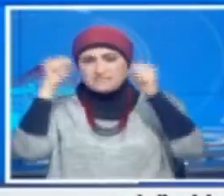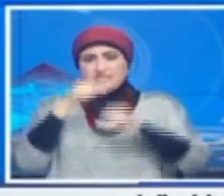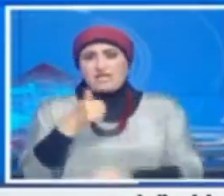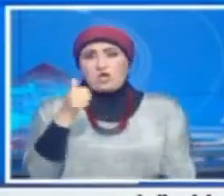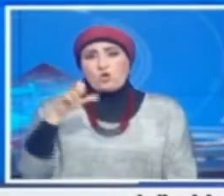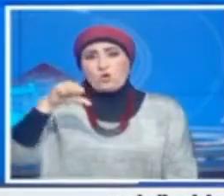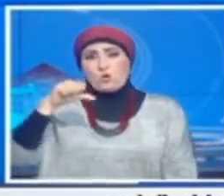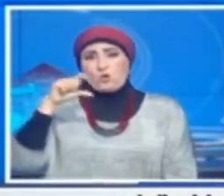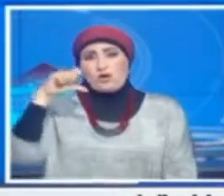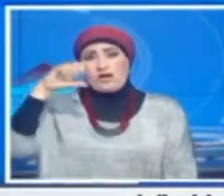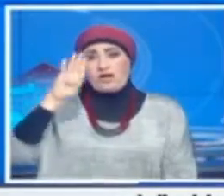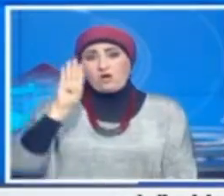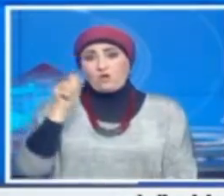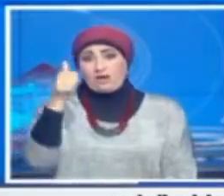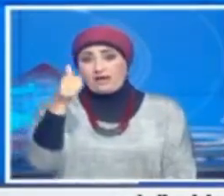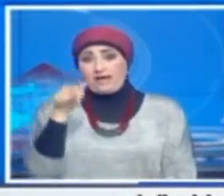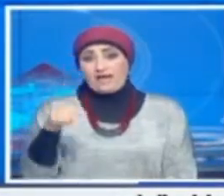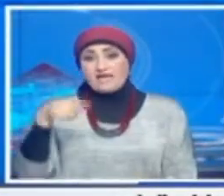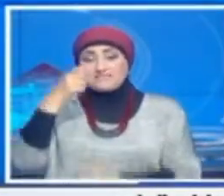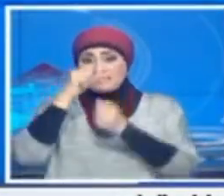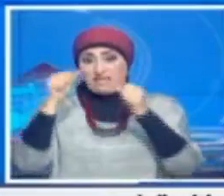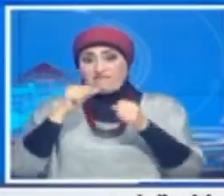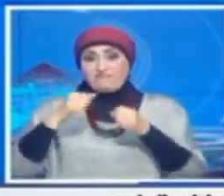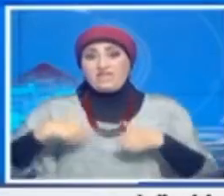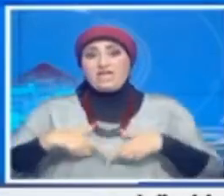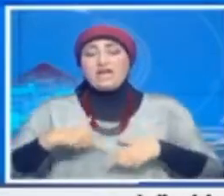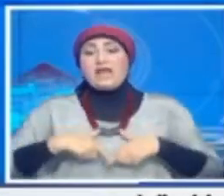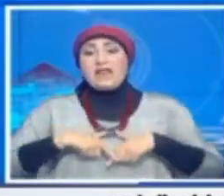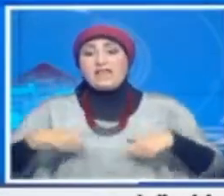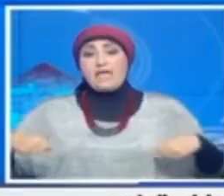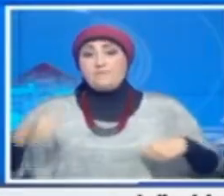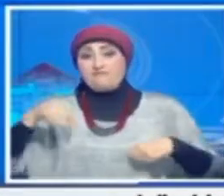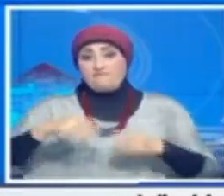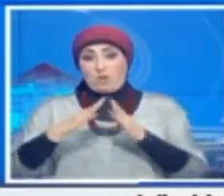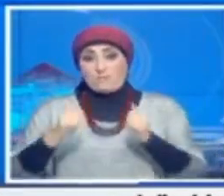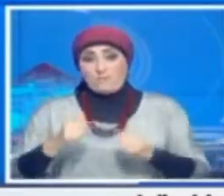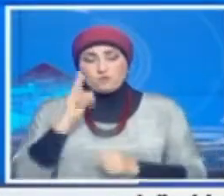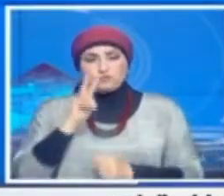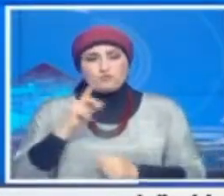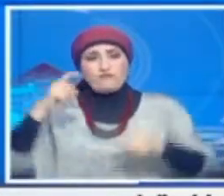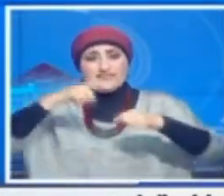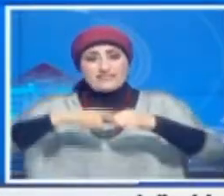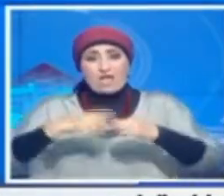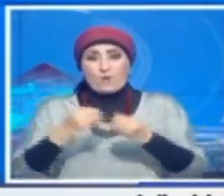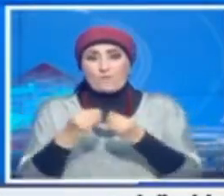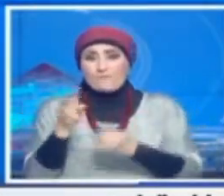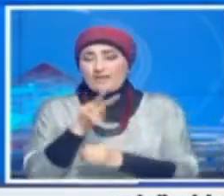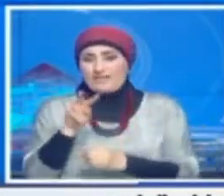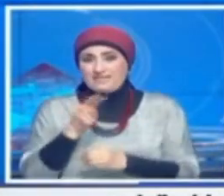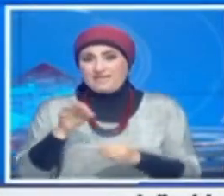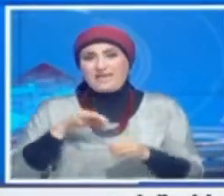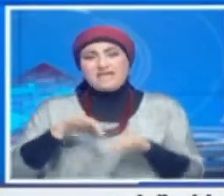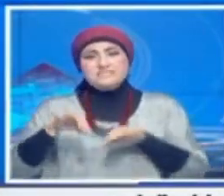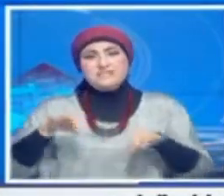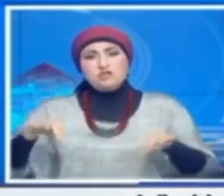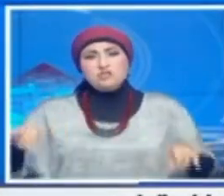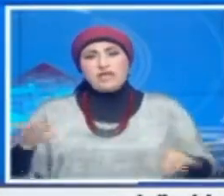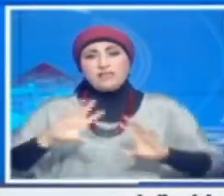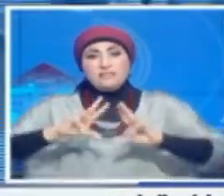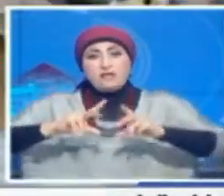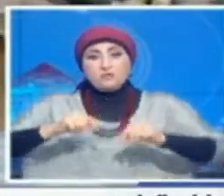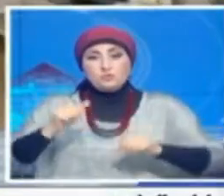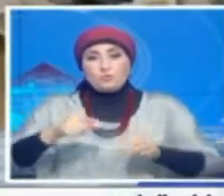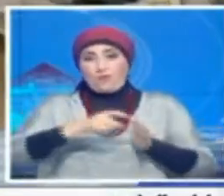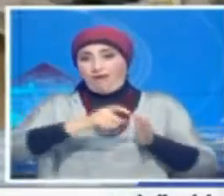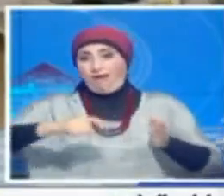مع السفير أوكا هيروشي السفير الياباني في القاهرة لبحث سبل التعاون المشترك بين البلدين أن استراتيجية